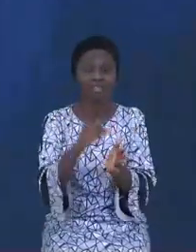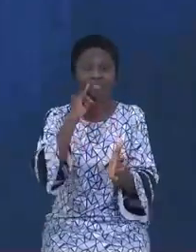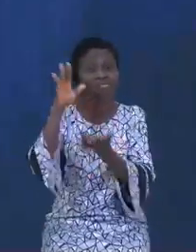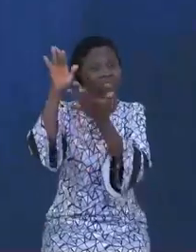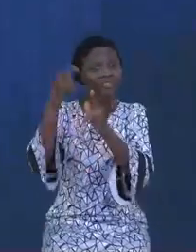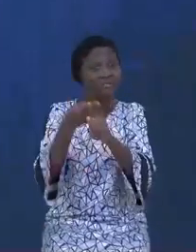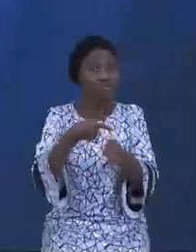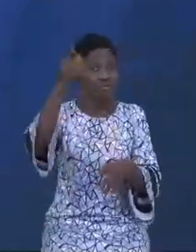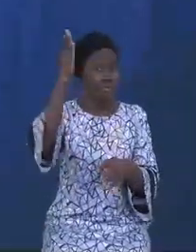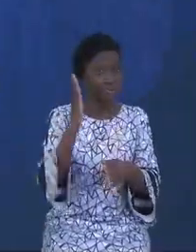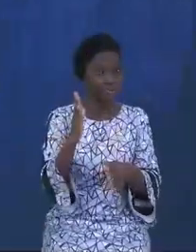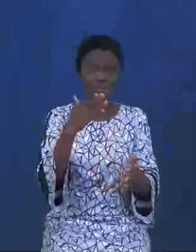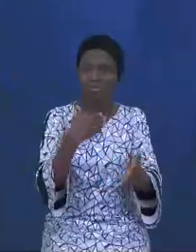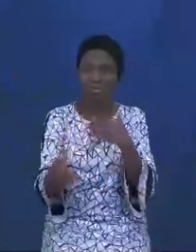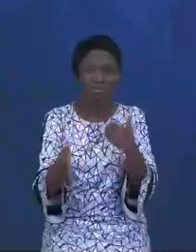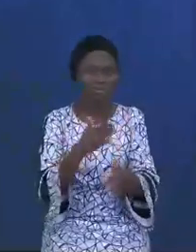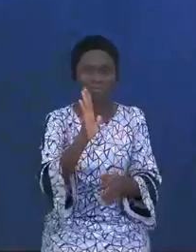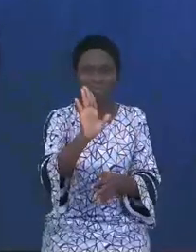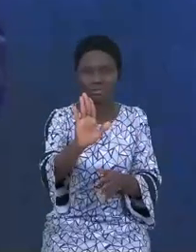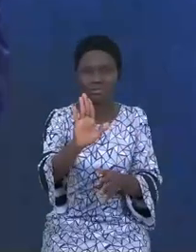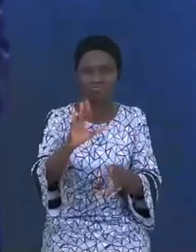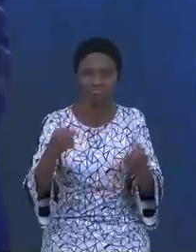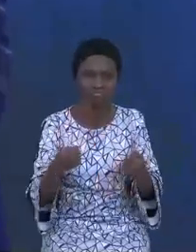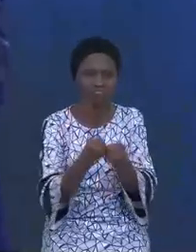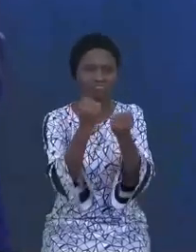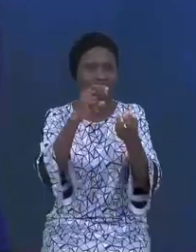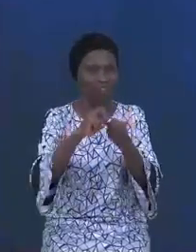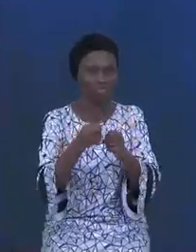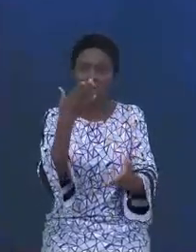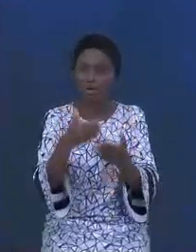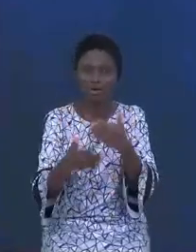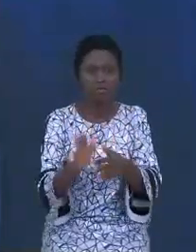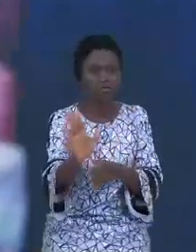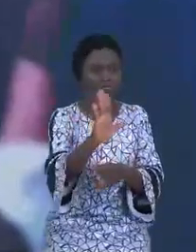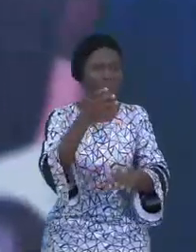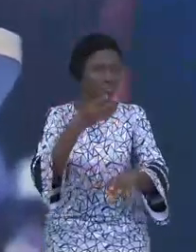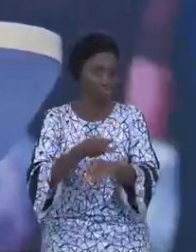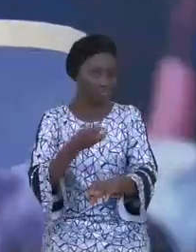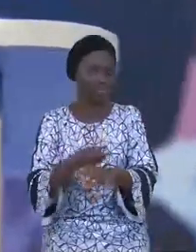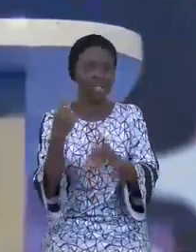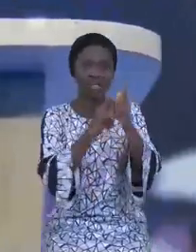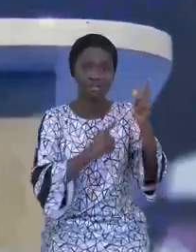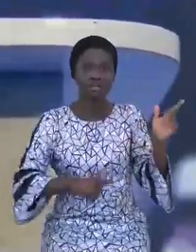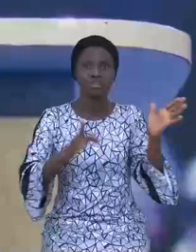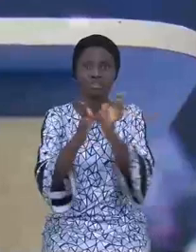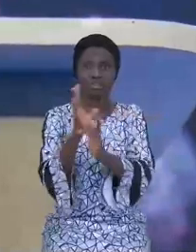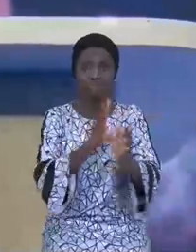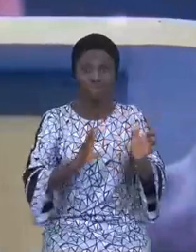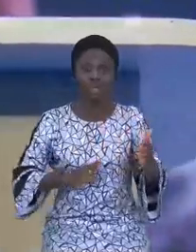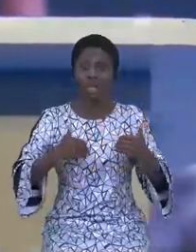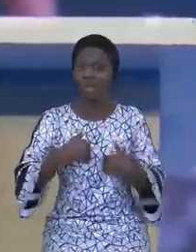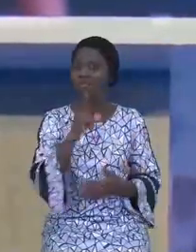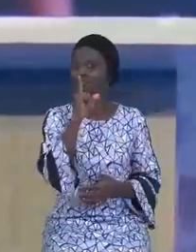espèrent de Dieu, quel que soit ton défi, quelle que soit tes difficultés, le Seigneur Jésus-Christ nous